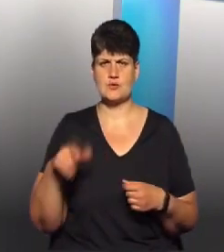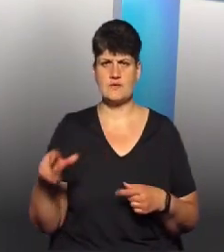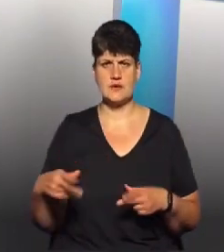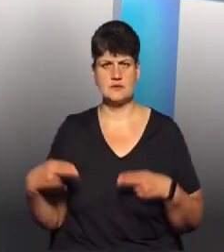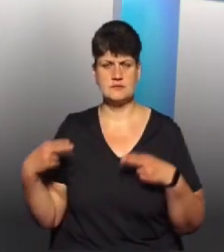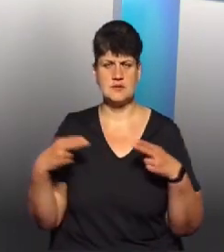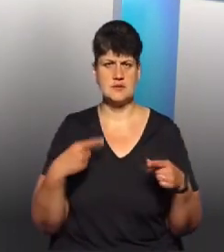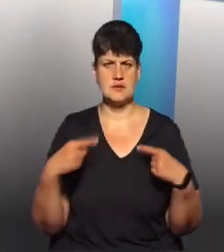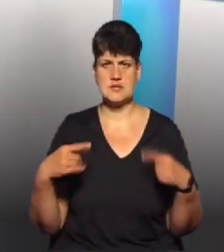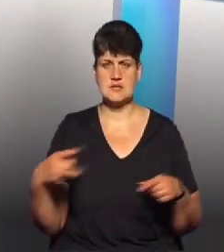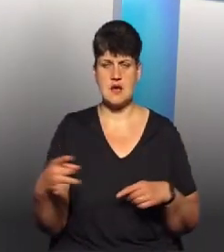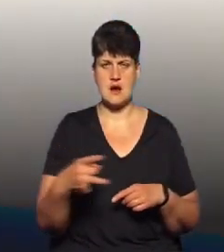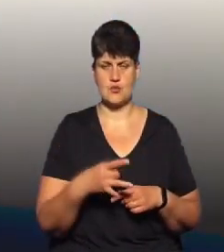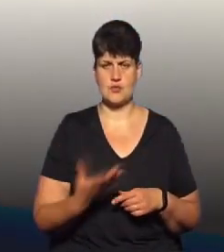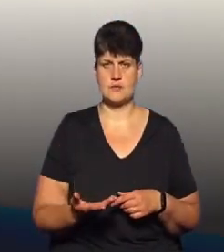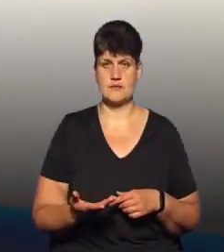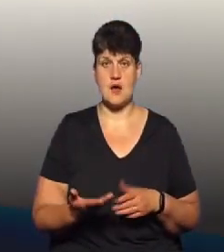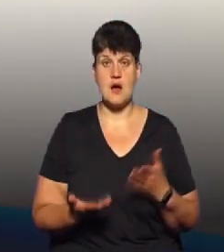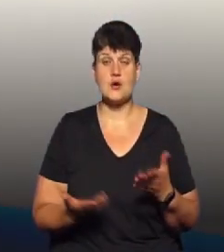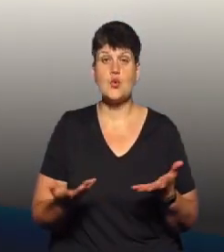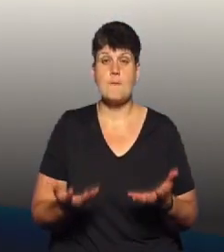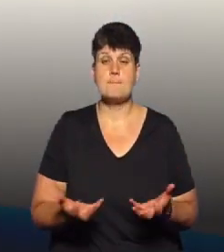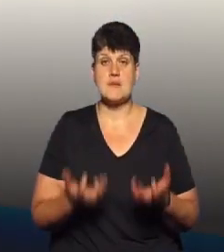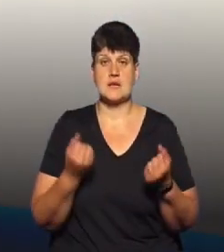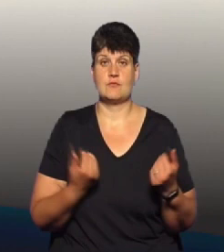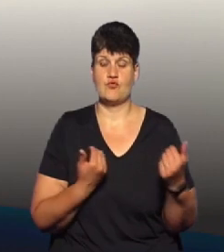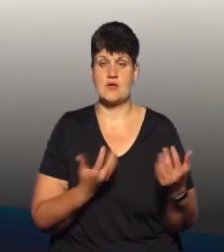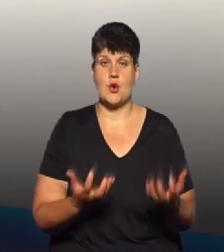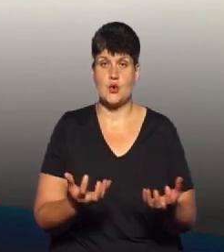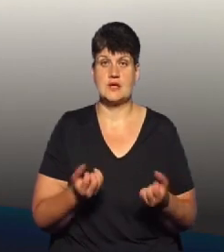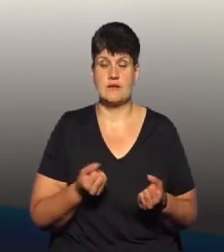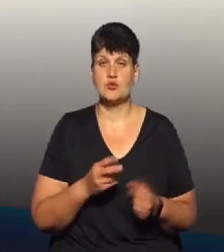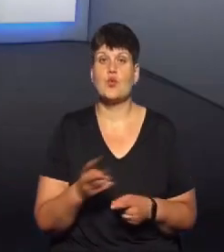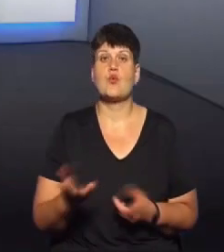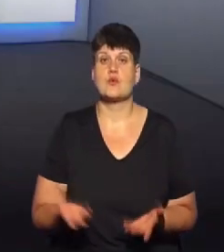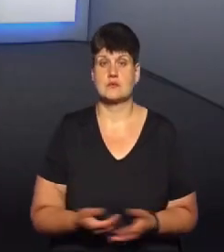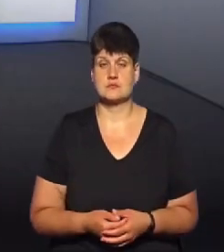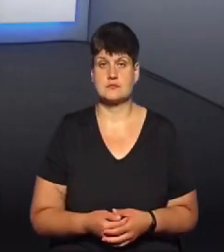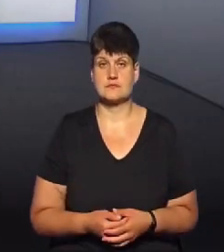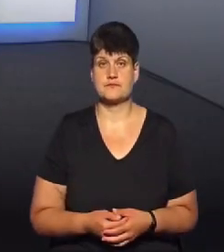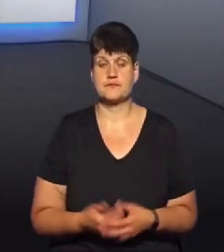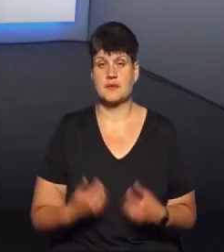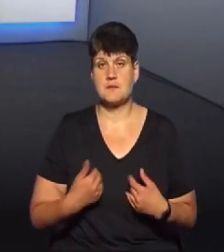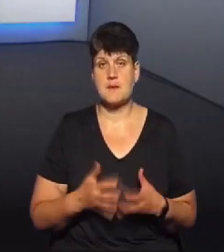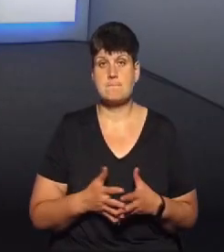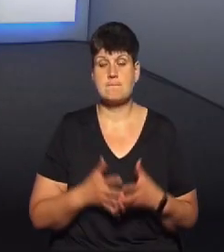різних районів області. Безумовно. Але яку підтримку вони отримують і від кого? Ну, ми максимально